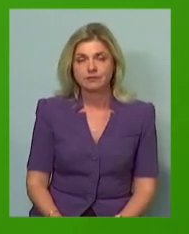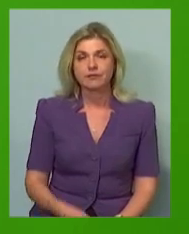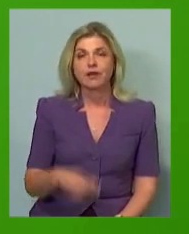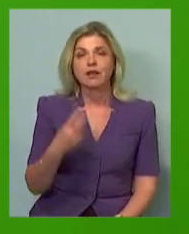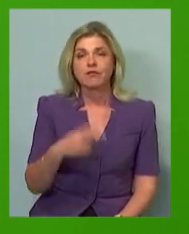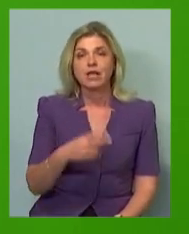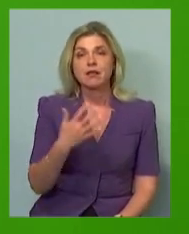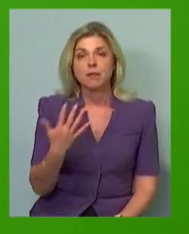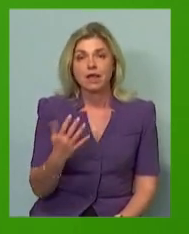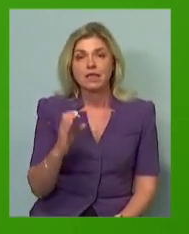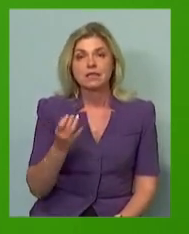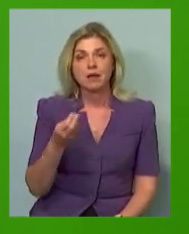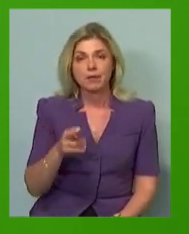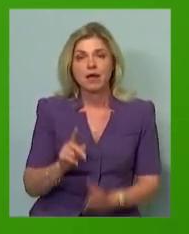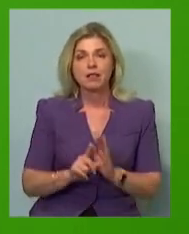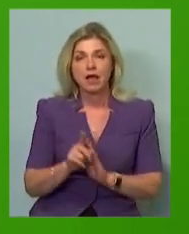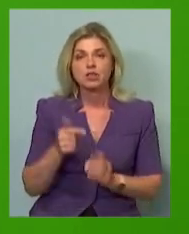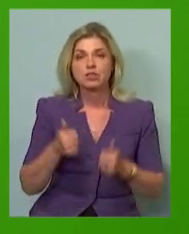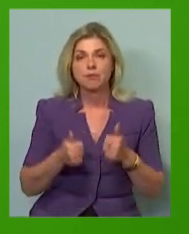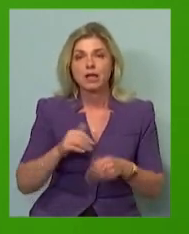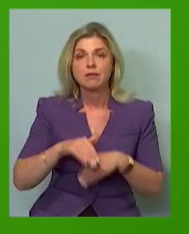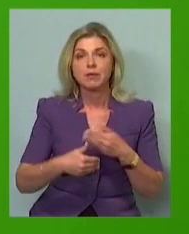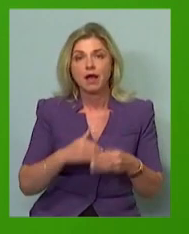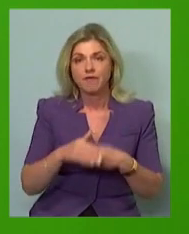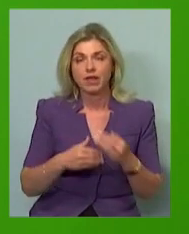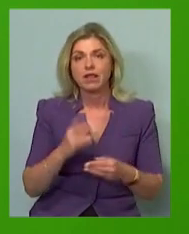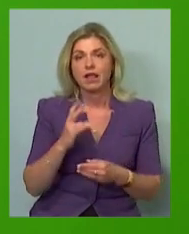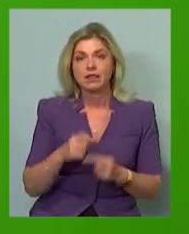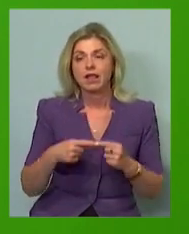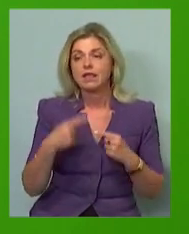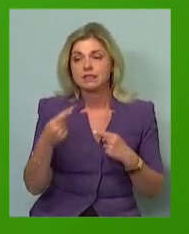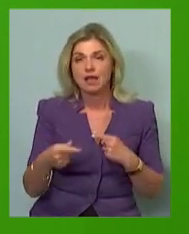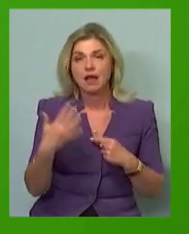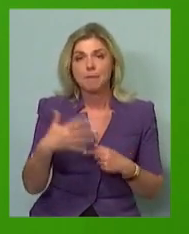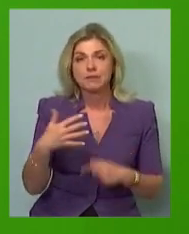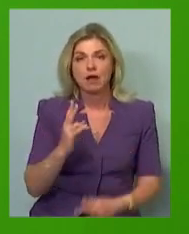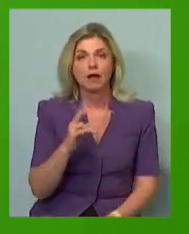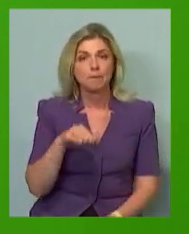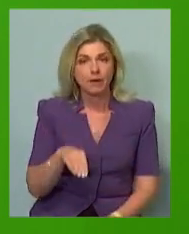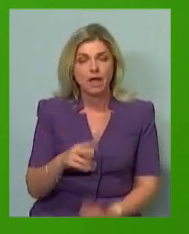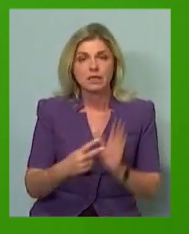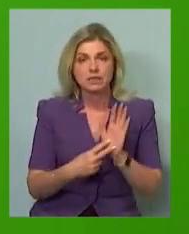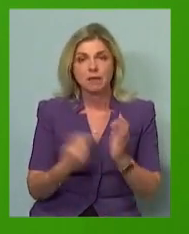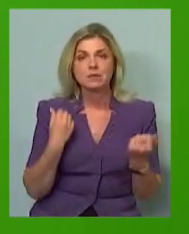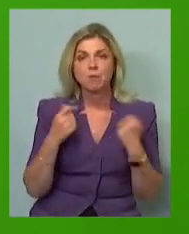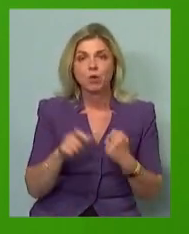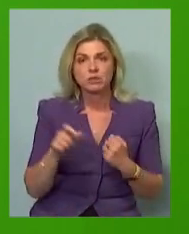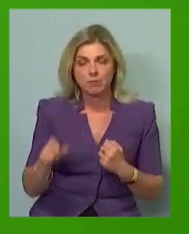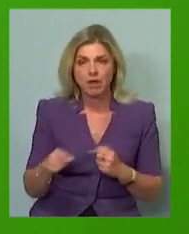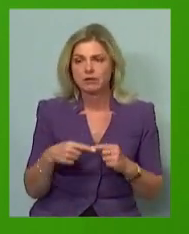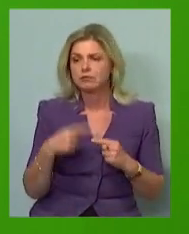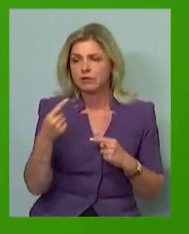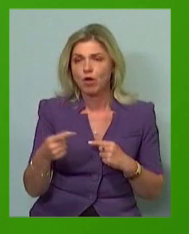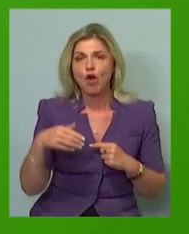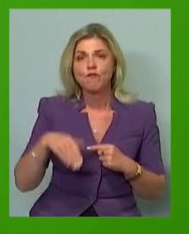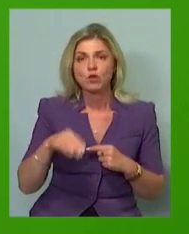25 серпня розпочались змагання з плавання на пентамарафонській дистанції у 50 кілометрів. Семеро спортсменів долають маршрут від